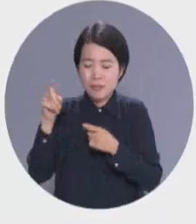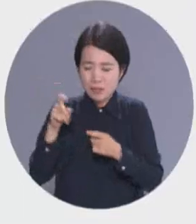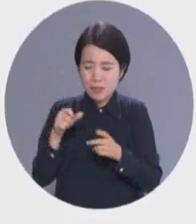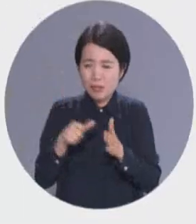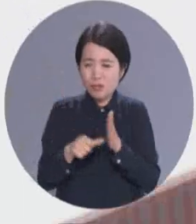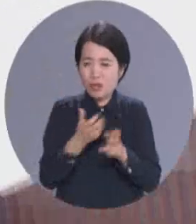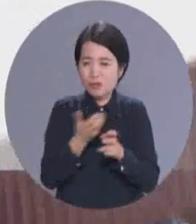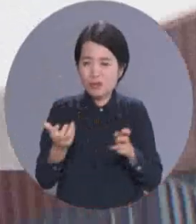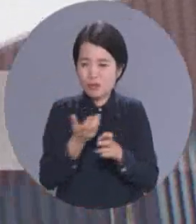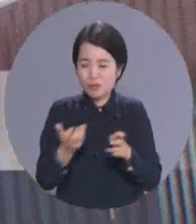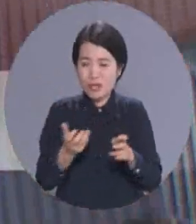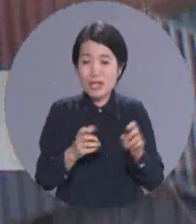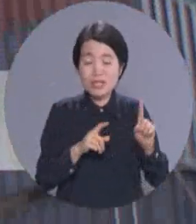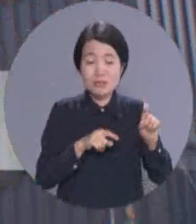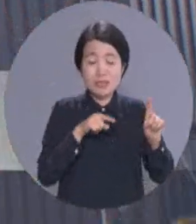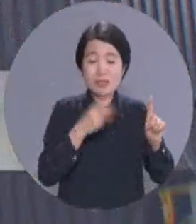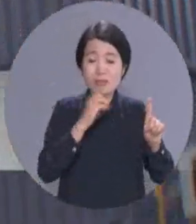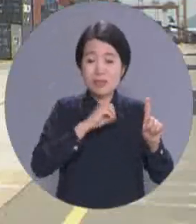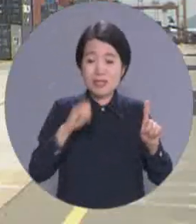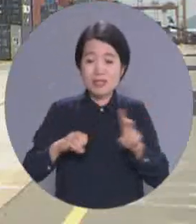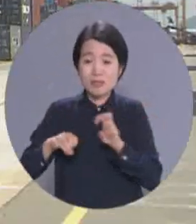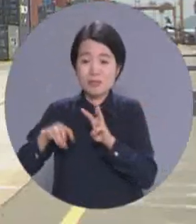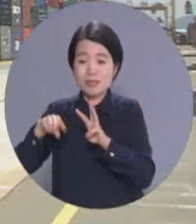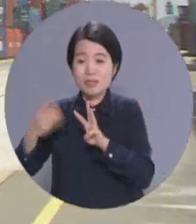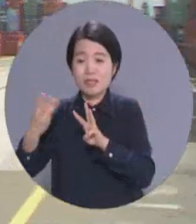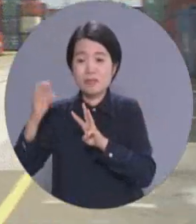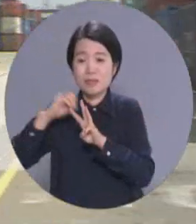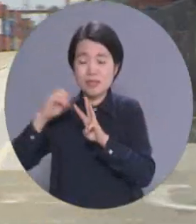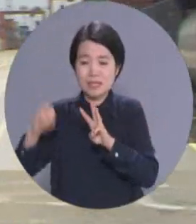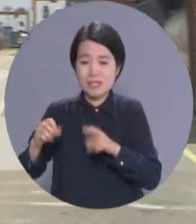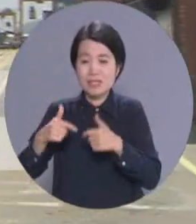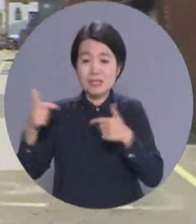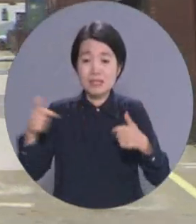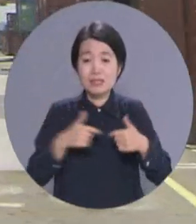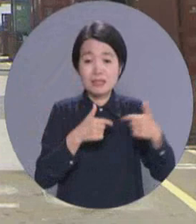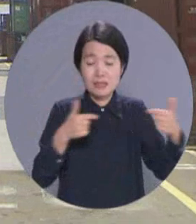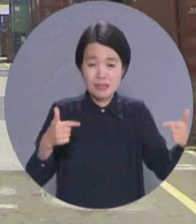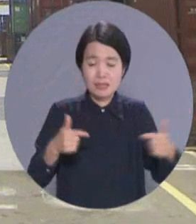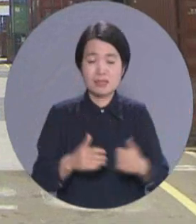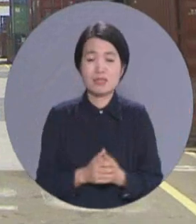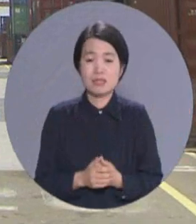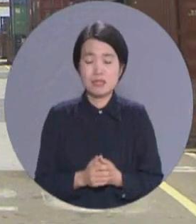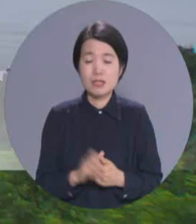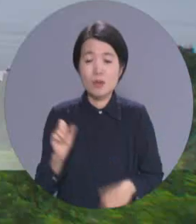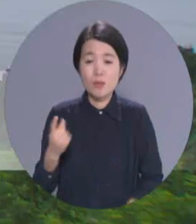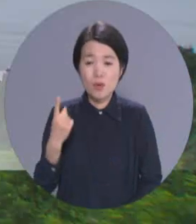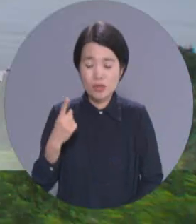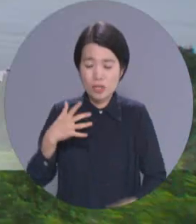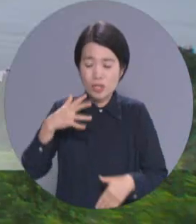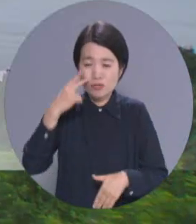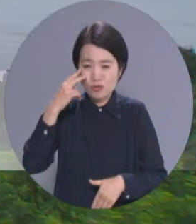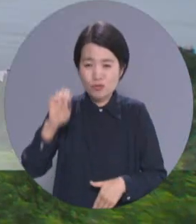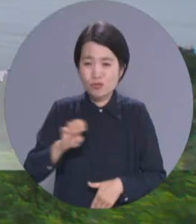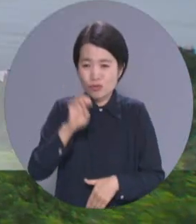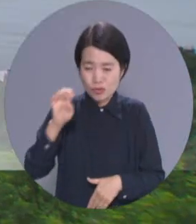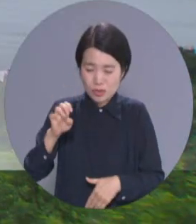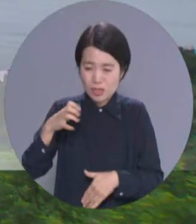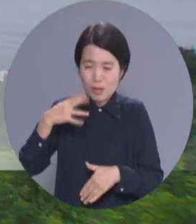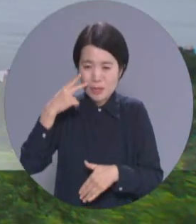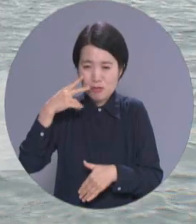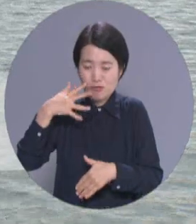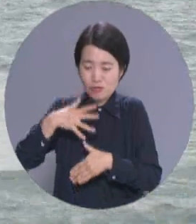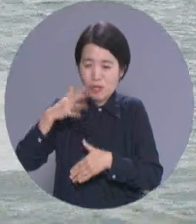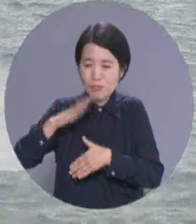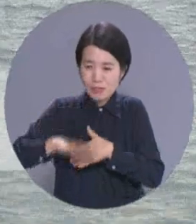각각 11.3% 33.3% 증가했으며이는 유럽과 중남미 등 두 개의 원양